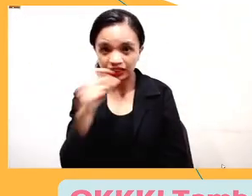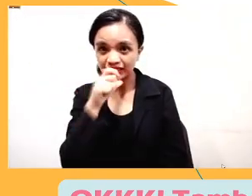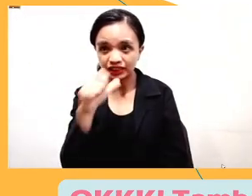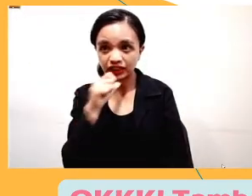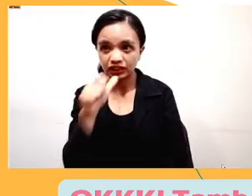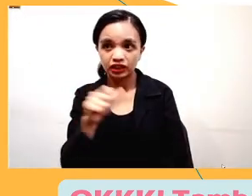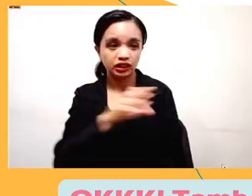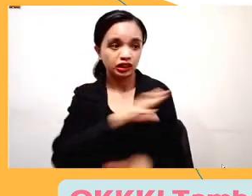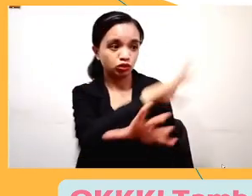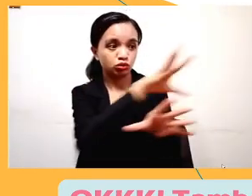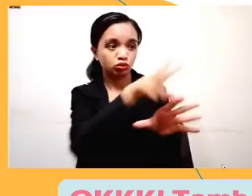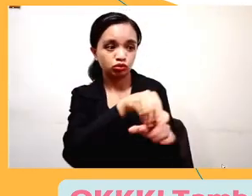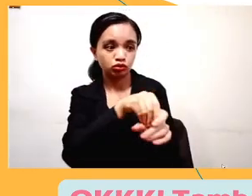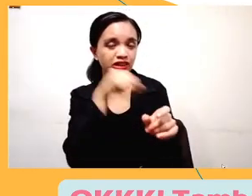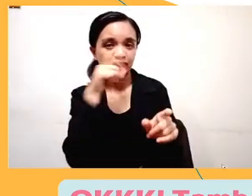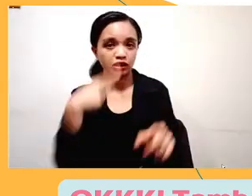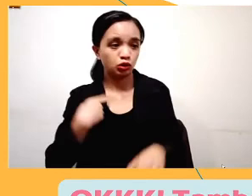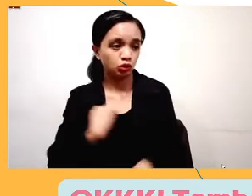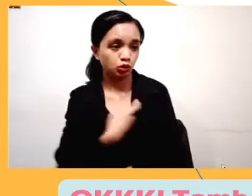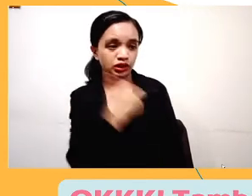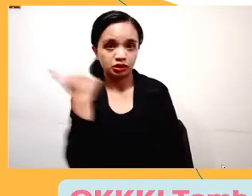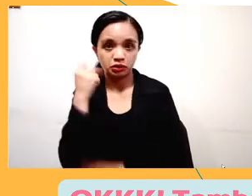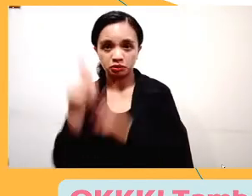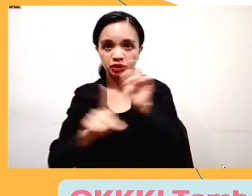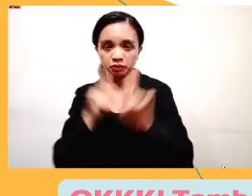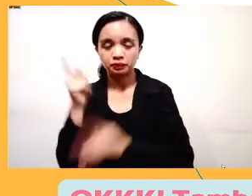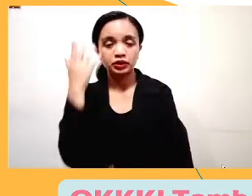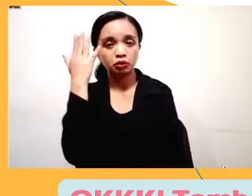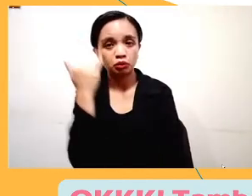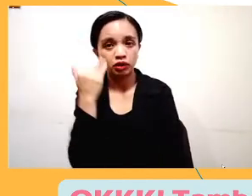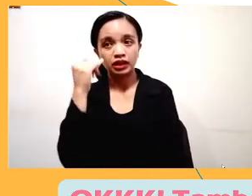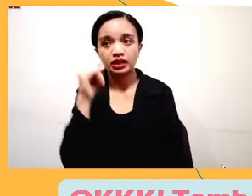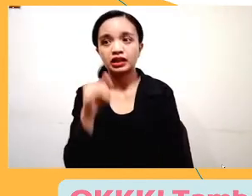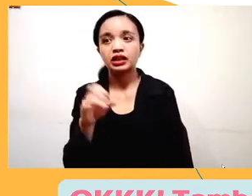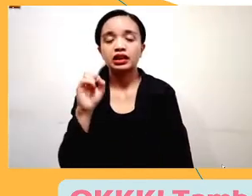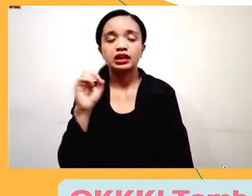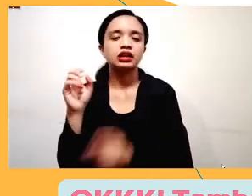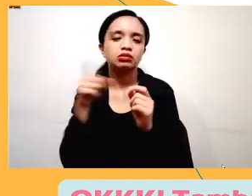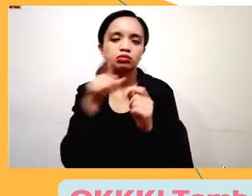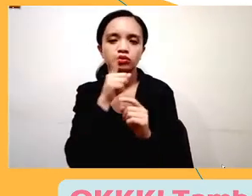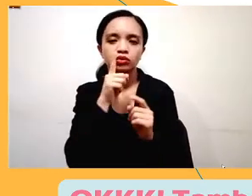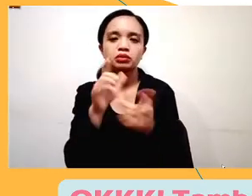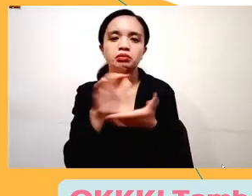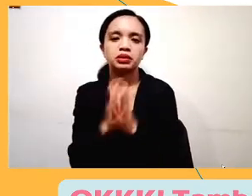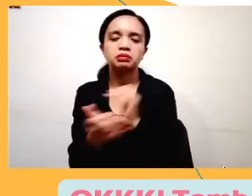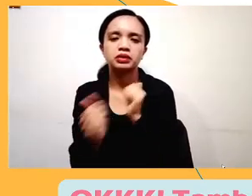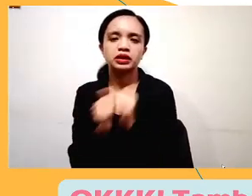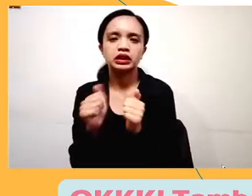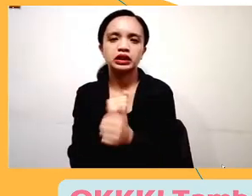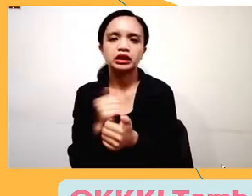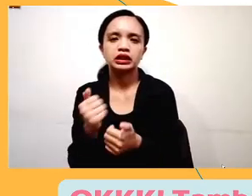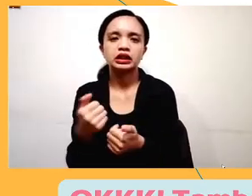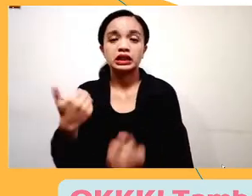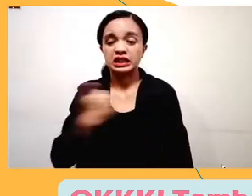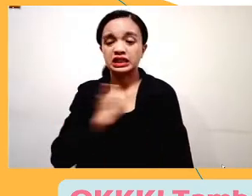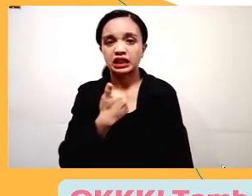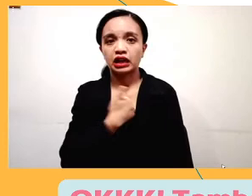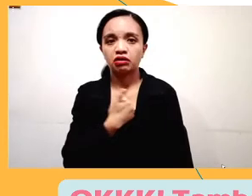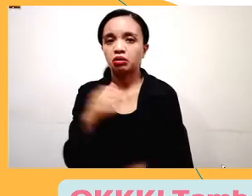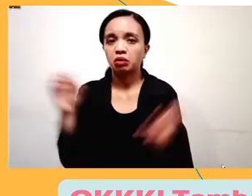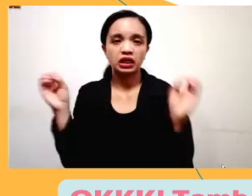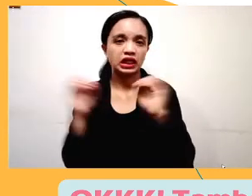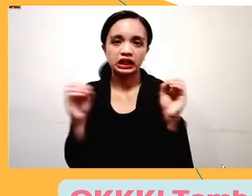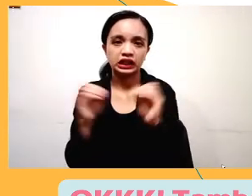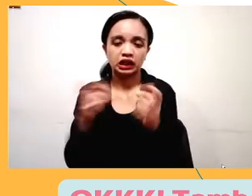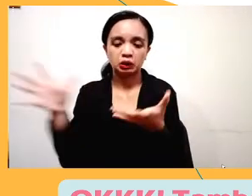No. Because if that's the case, you will eventually destroy yourself. Kasi ang